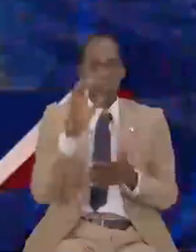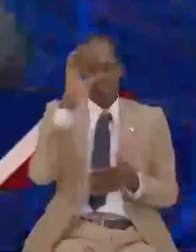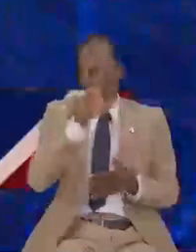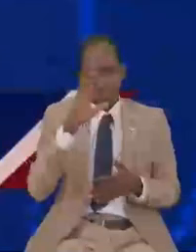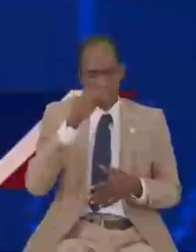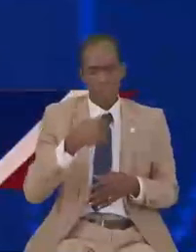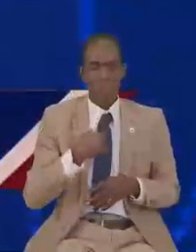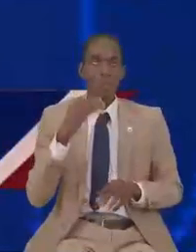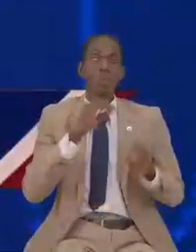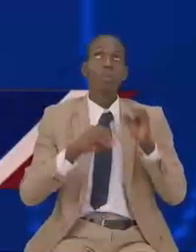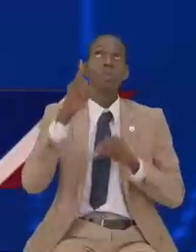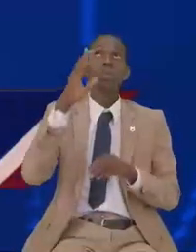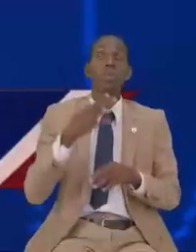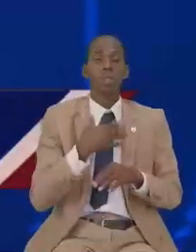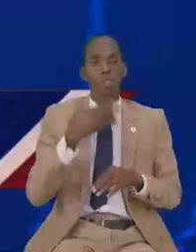Verset